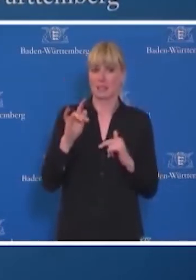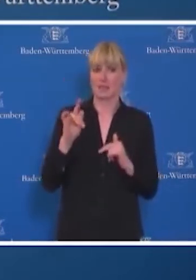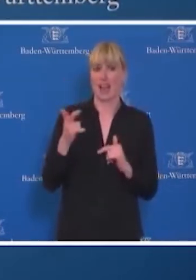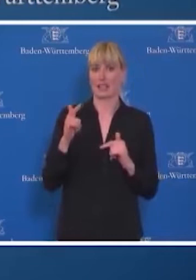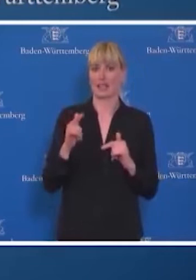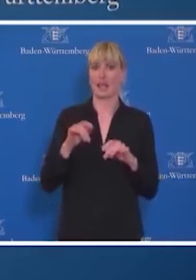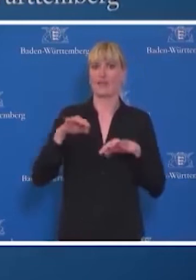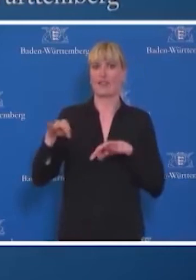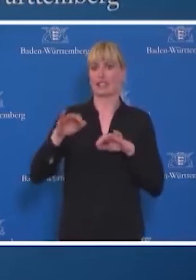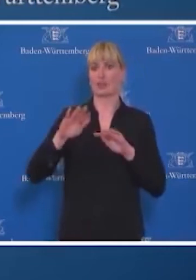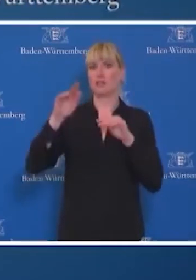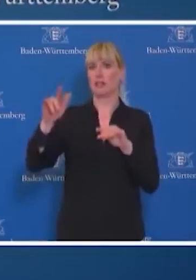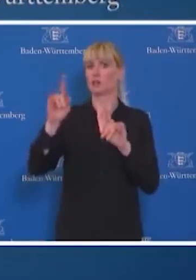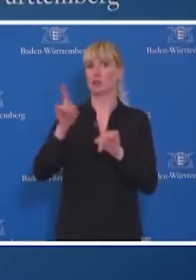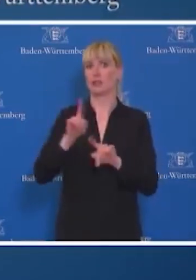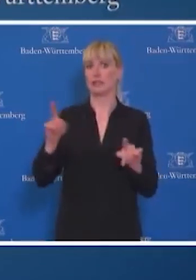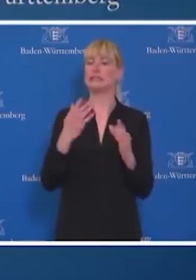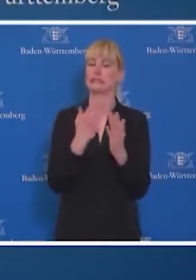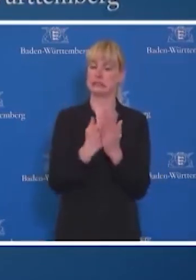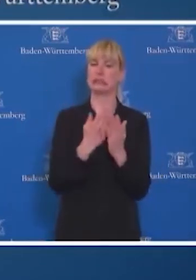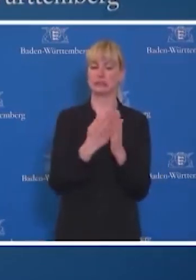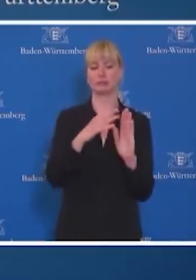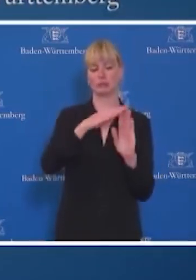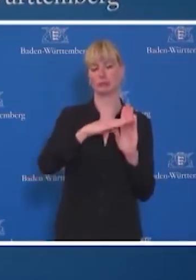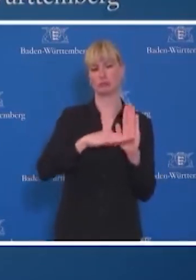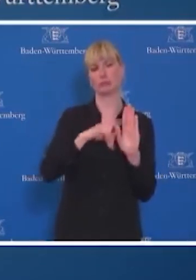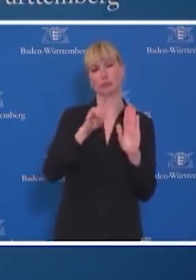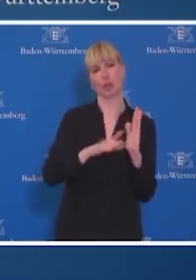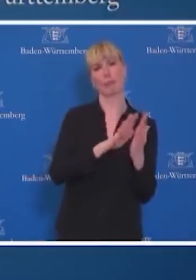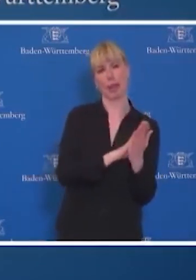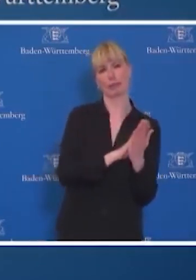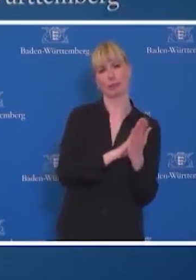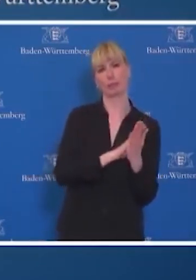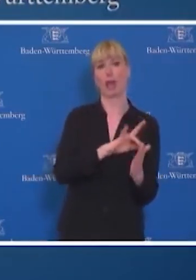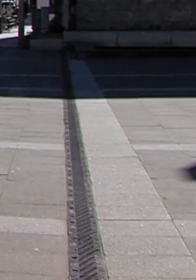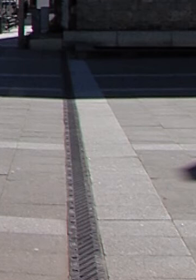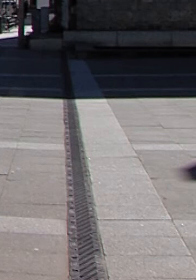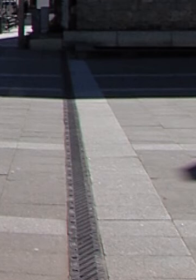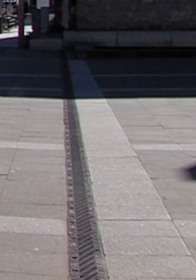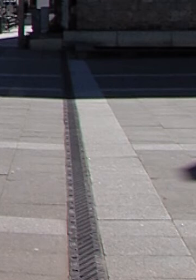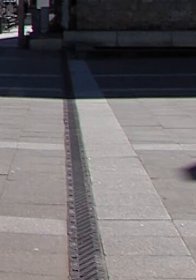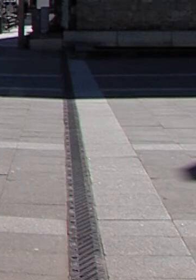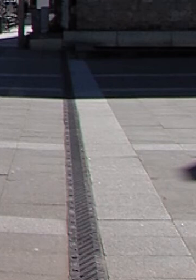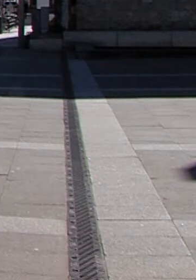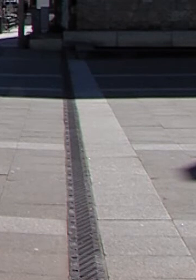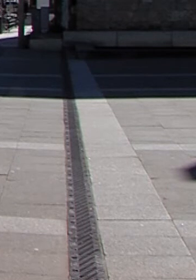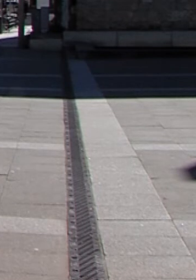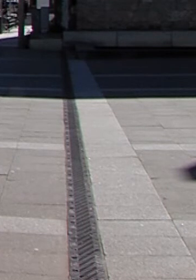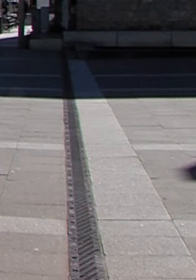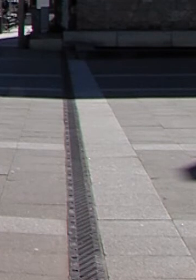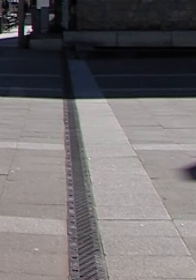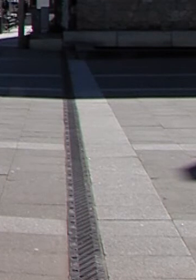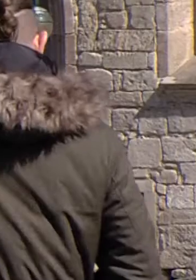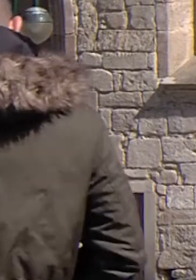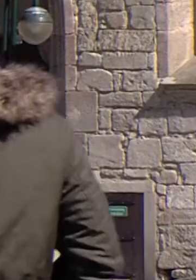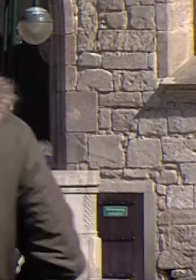die Gesellschaft, die Wirtschaft, aber auch für unsere eigene Gesundheit. Es komme deshalb weiterhin darauf an, dass